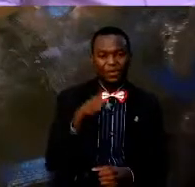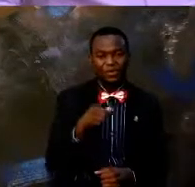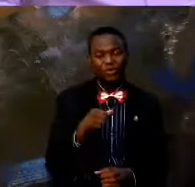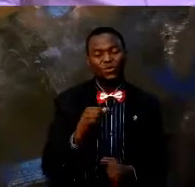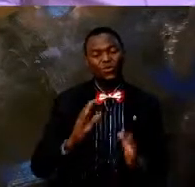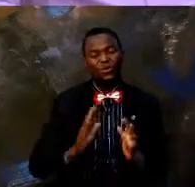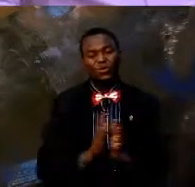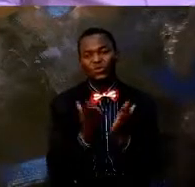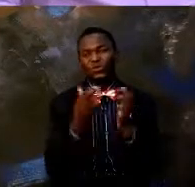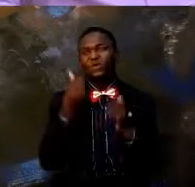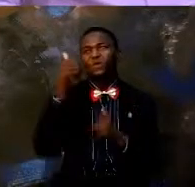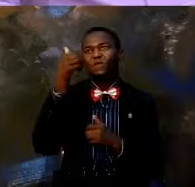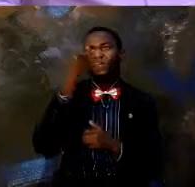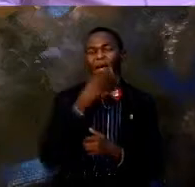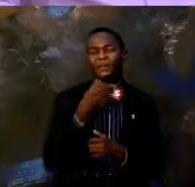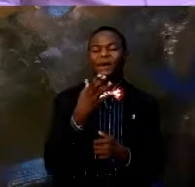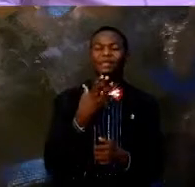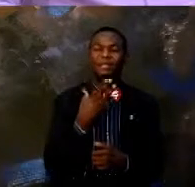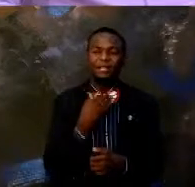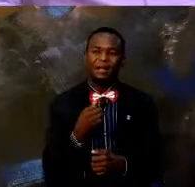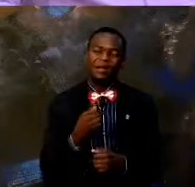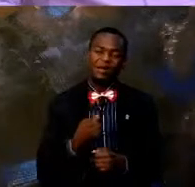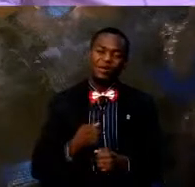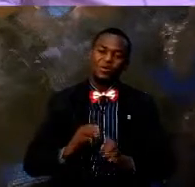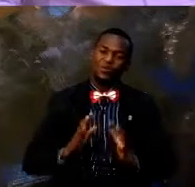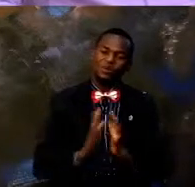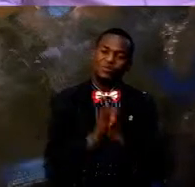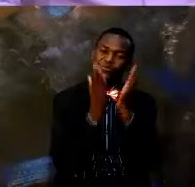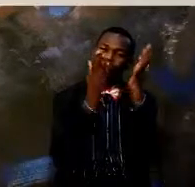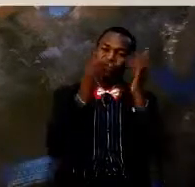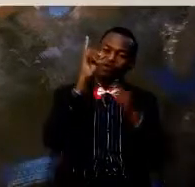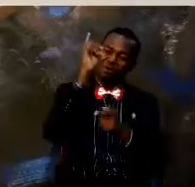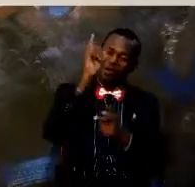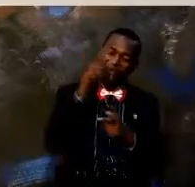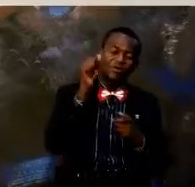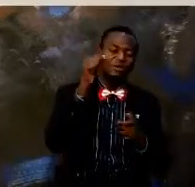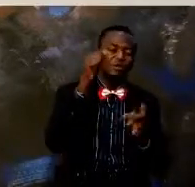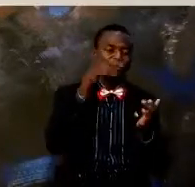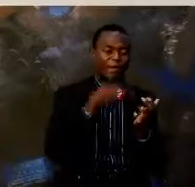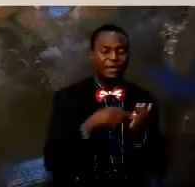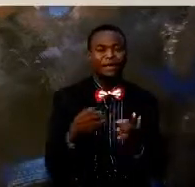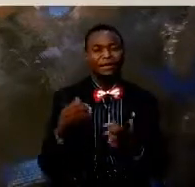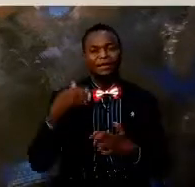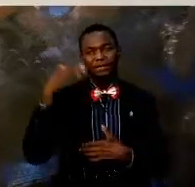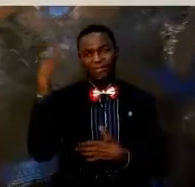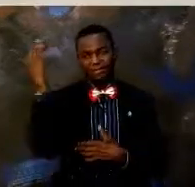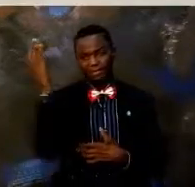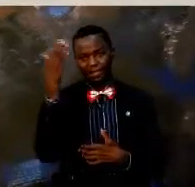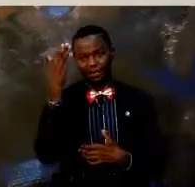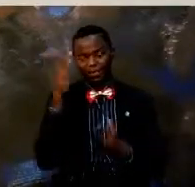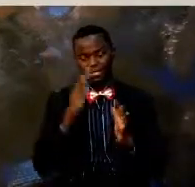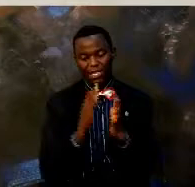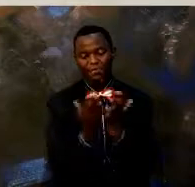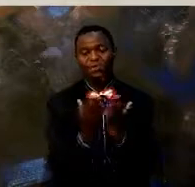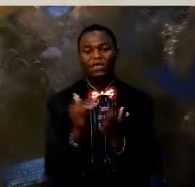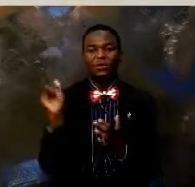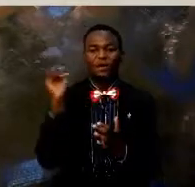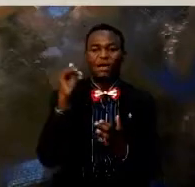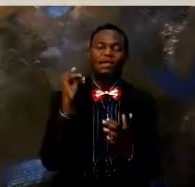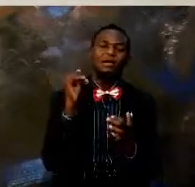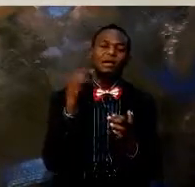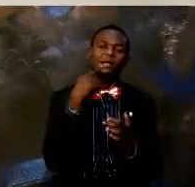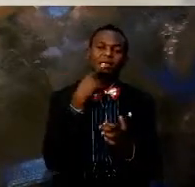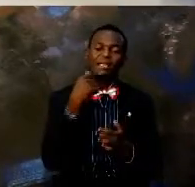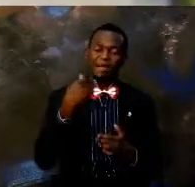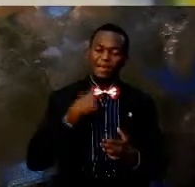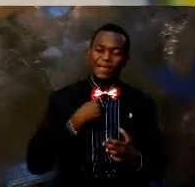Huo utukufu Baba, ninataka unitukuze kwao. Na ndio maana alisema Injili ya Yohana sura ya 10 mstari wa 30, mimi na